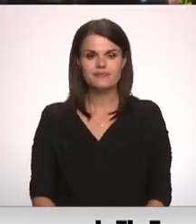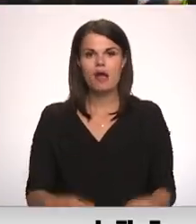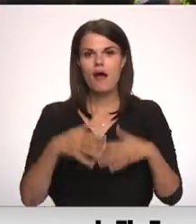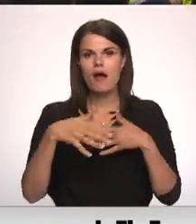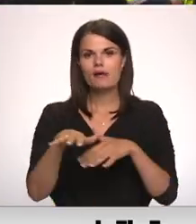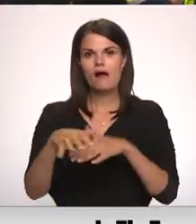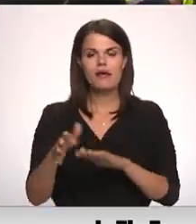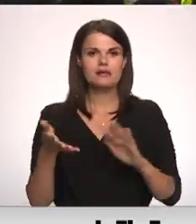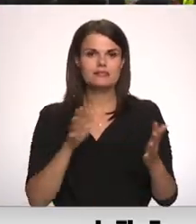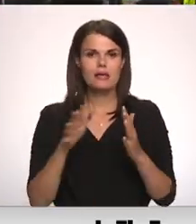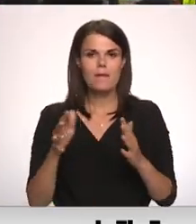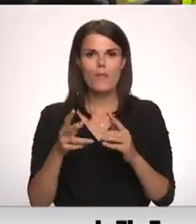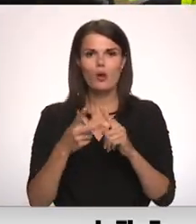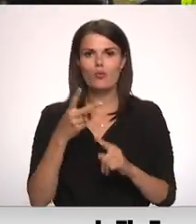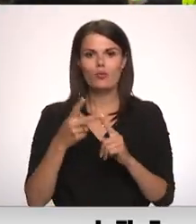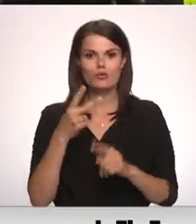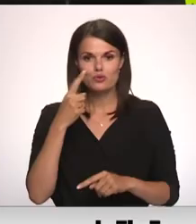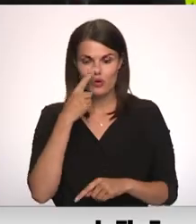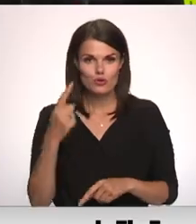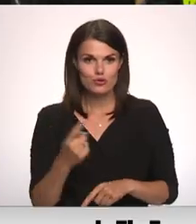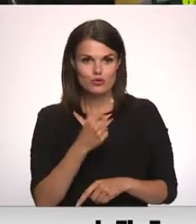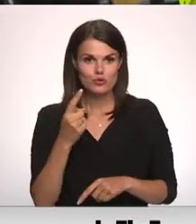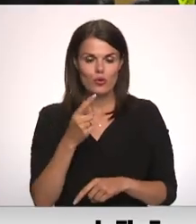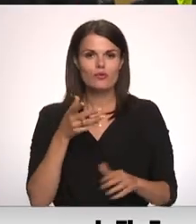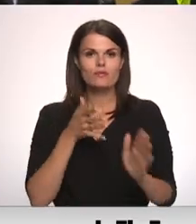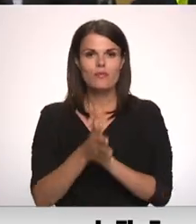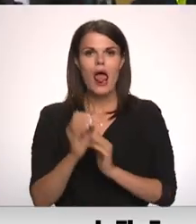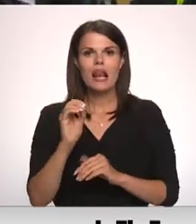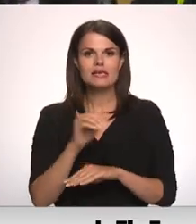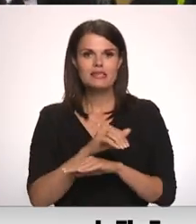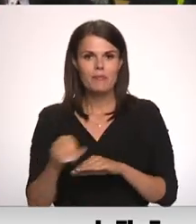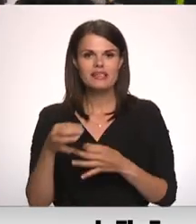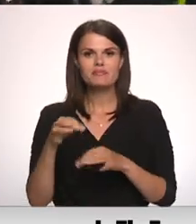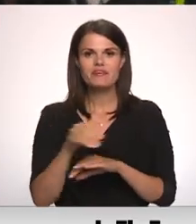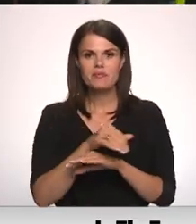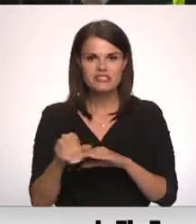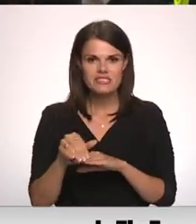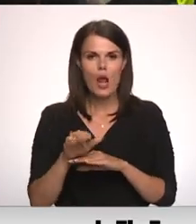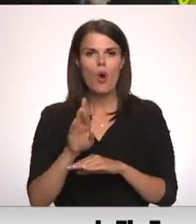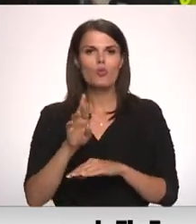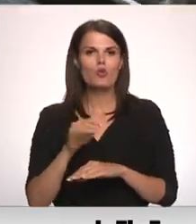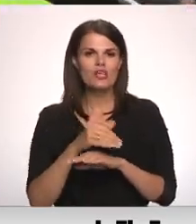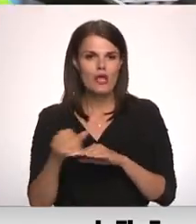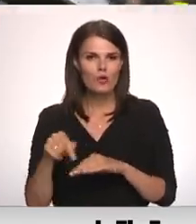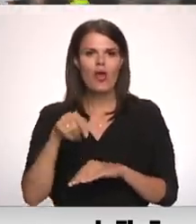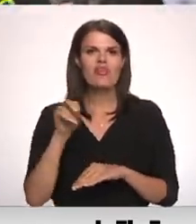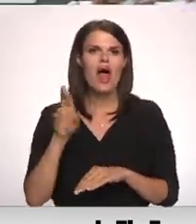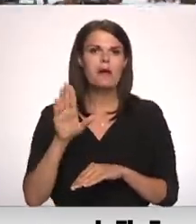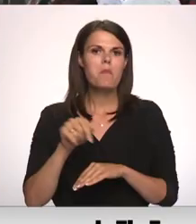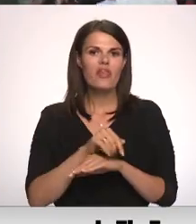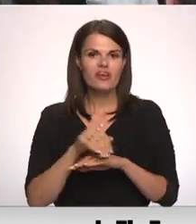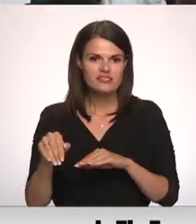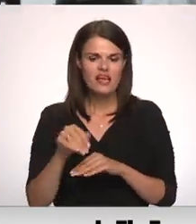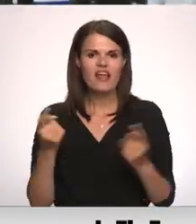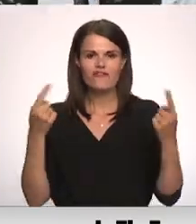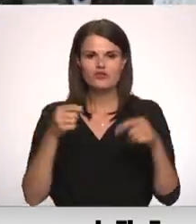Gājiens ilgst aptuveni pusotru stundu, virzoties pa Elizabetes, Brīvības, Bruņinieku un Tērbatas ielām. Visu laiku